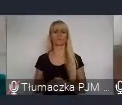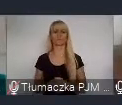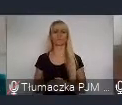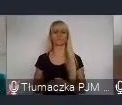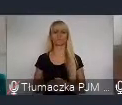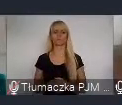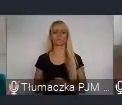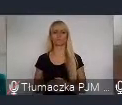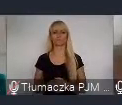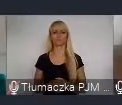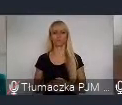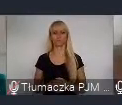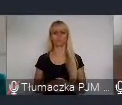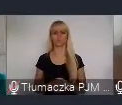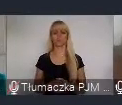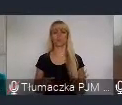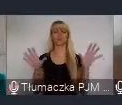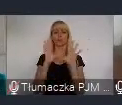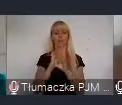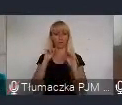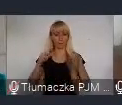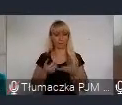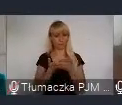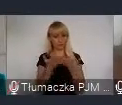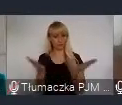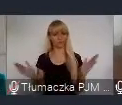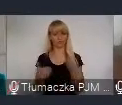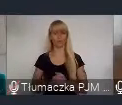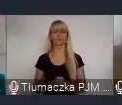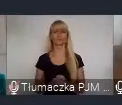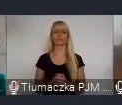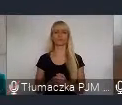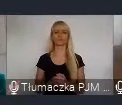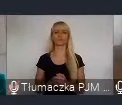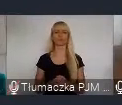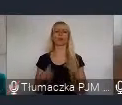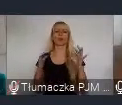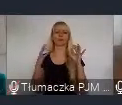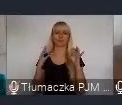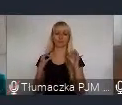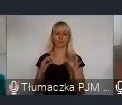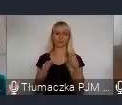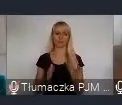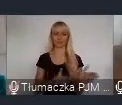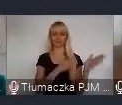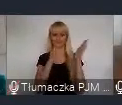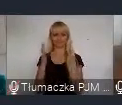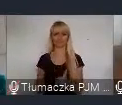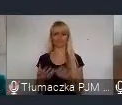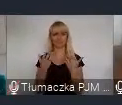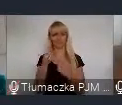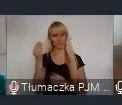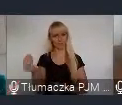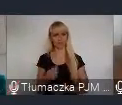Szanowni Państwo, w telegraficznym skrócie chcielibyśmy przejść teraz do kwestii związanych z